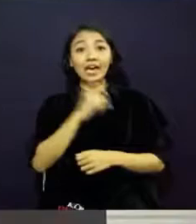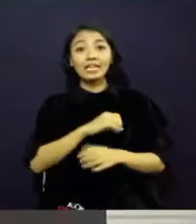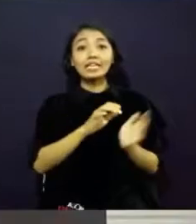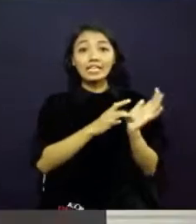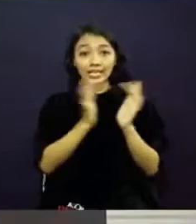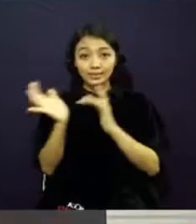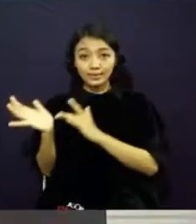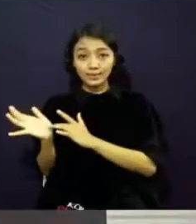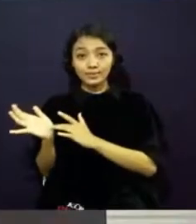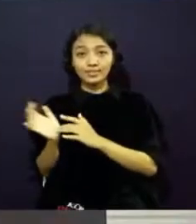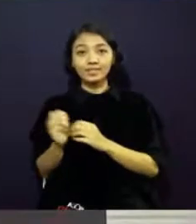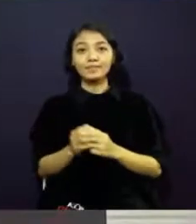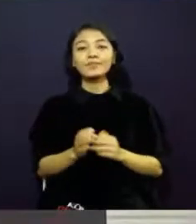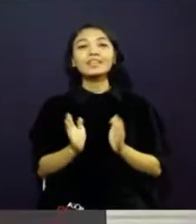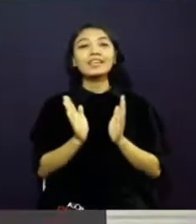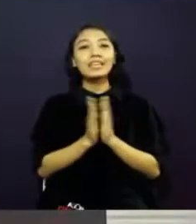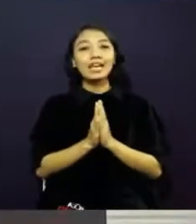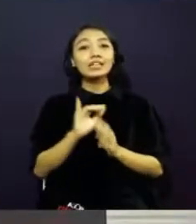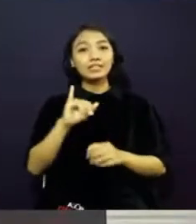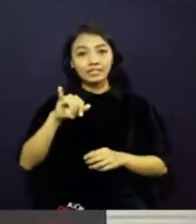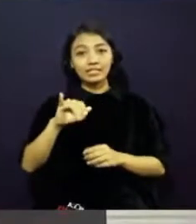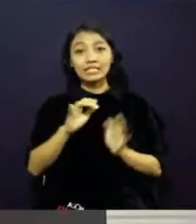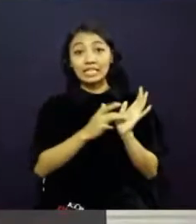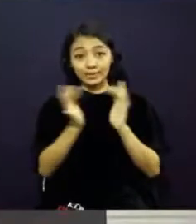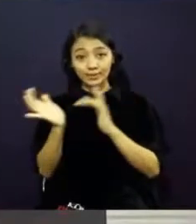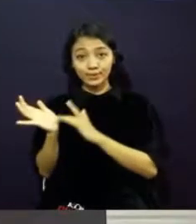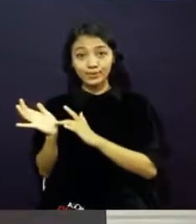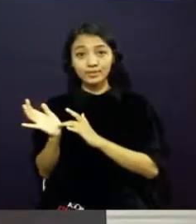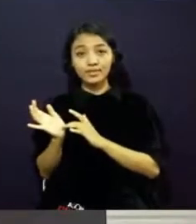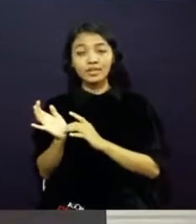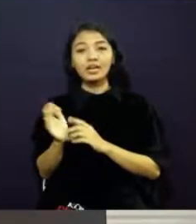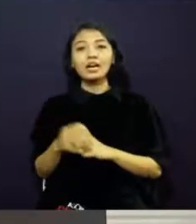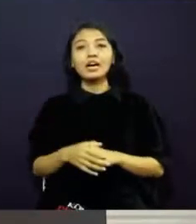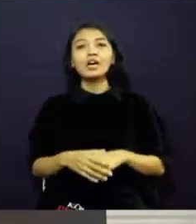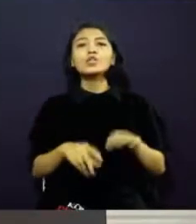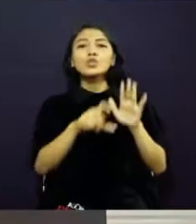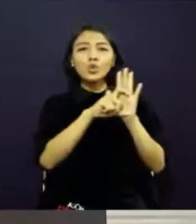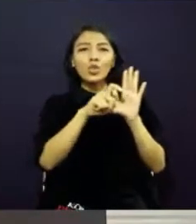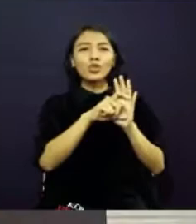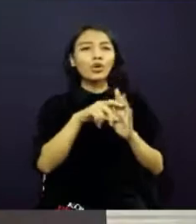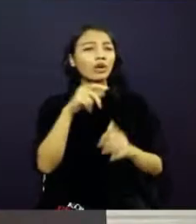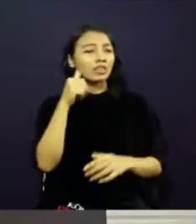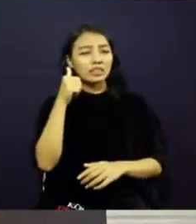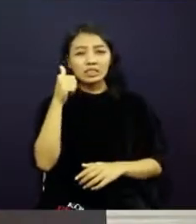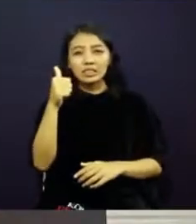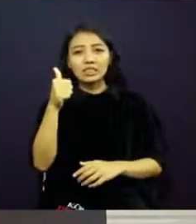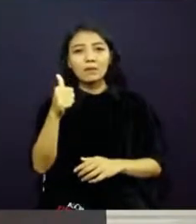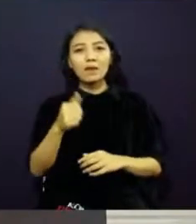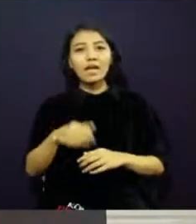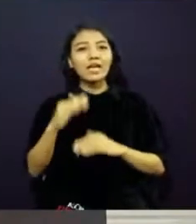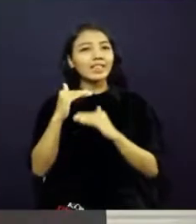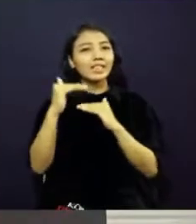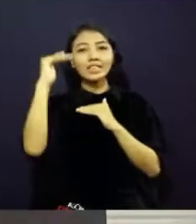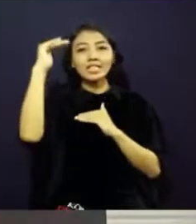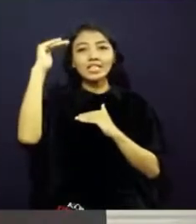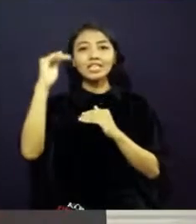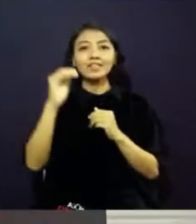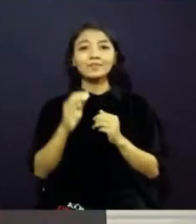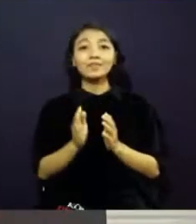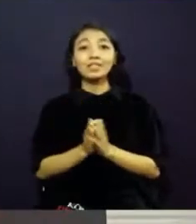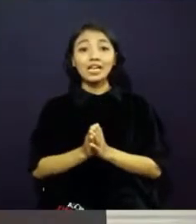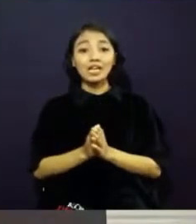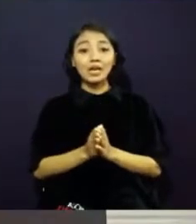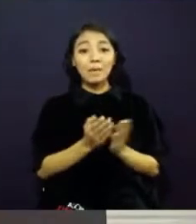sendiri ada adalah dan tertinggi dan mereka sekarang menikmati hadiah yang telah